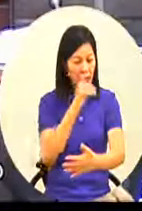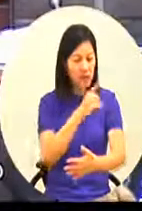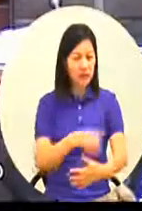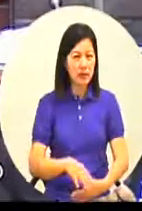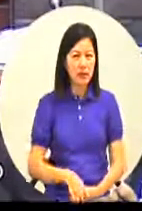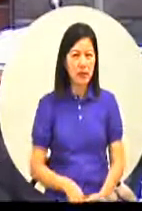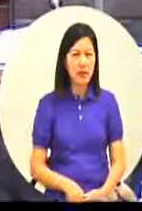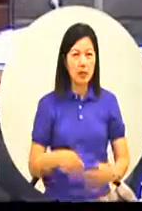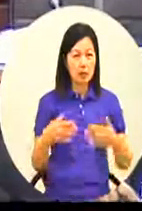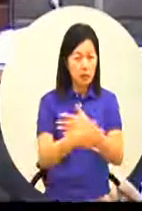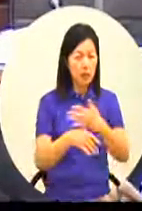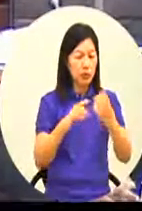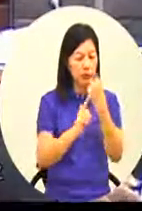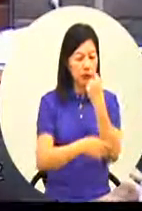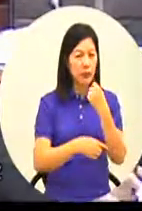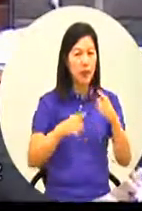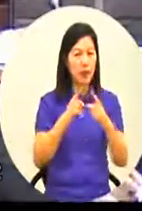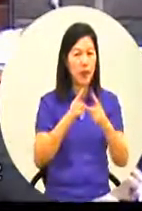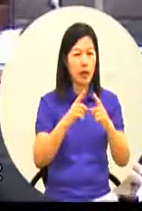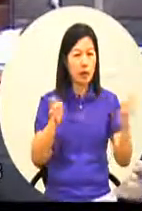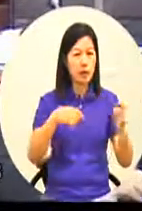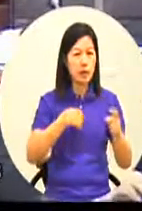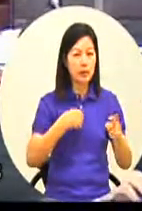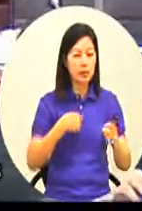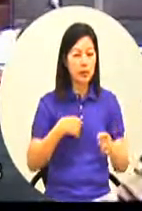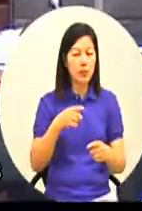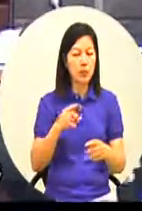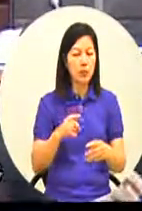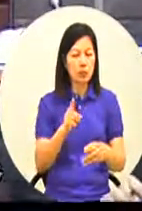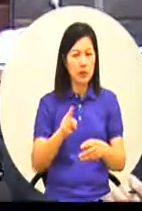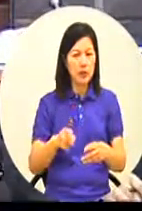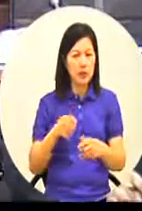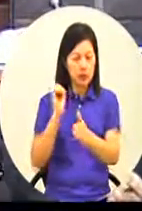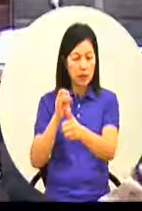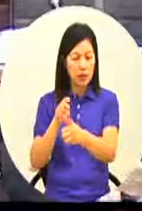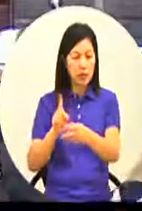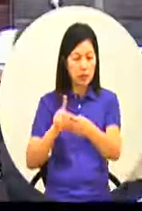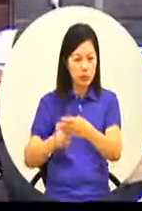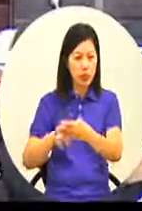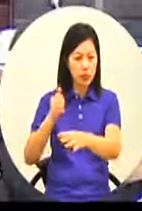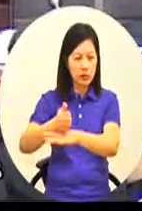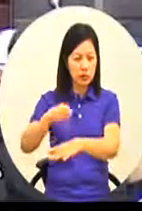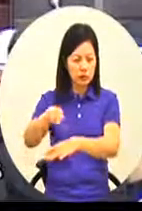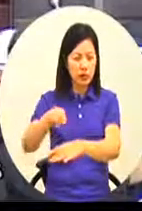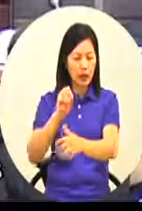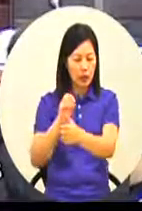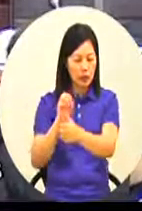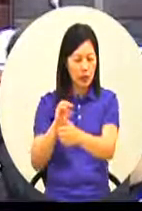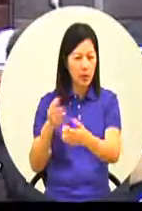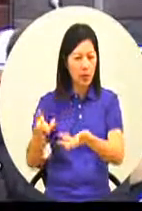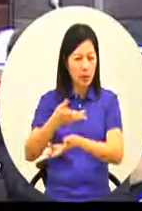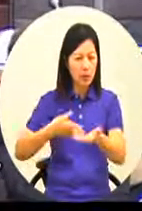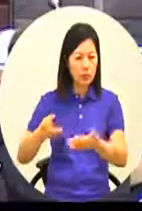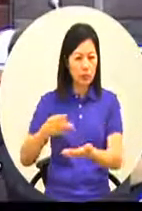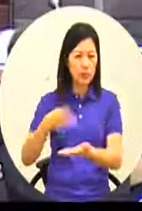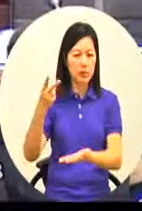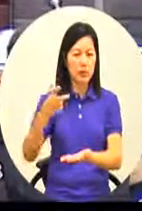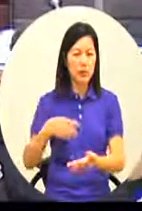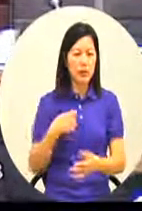市我也跟那个市房处住持啊，也沟通了两次啦，哈。伊现场吼，大概看到